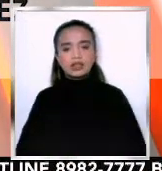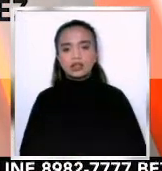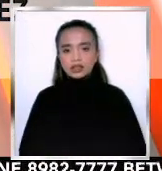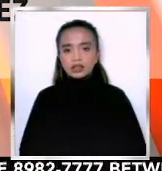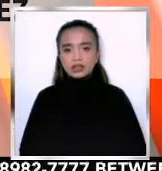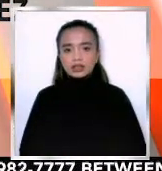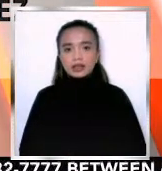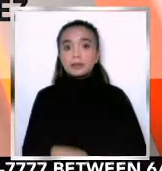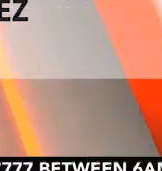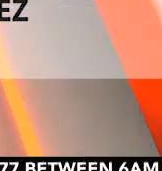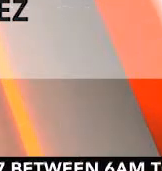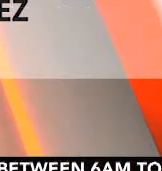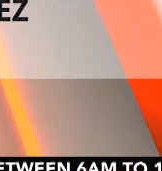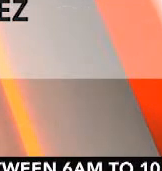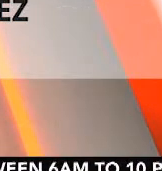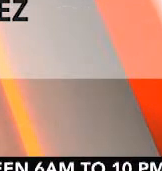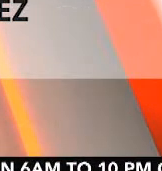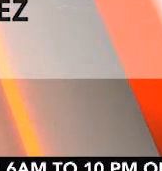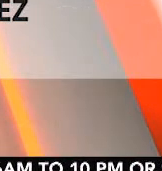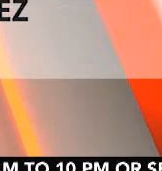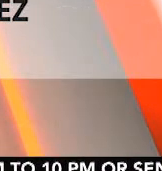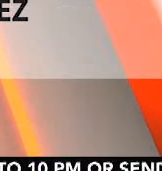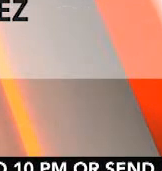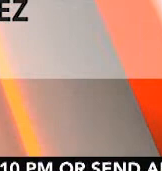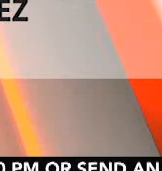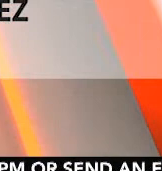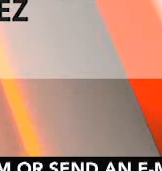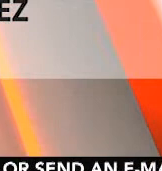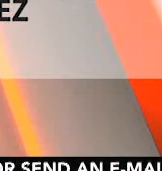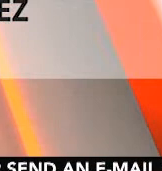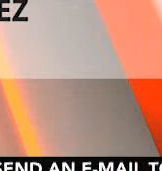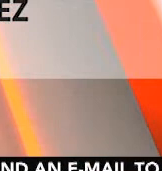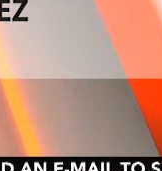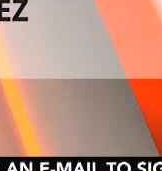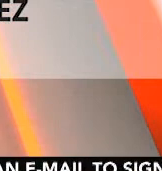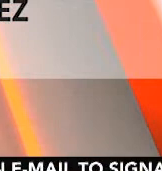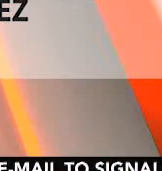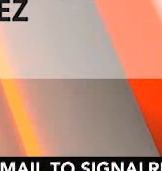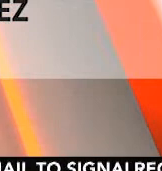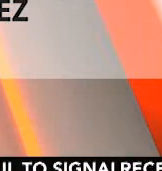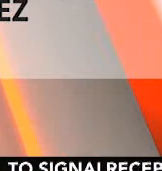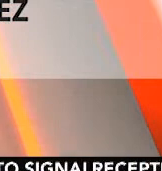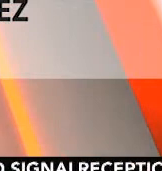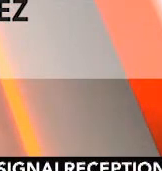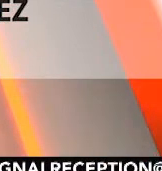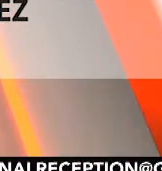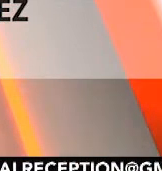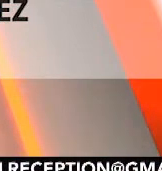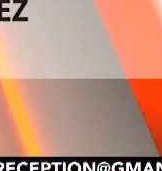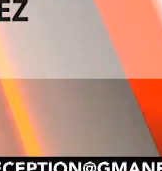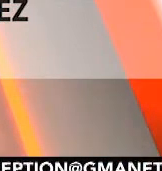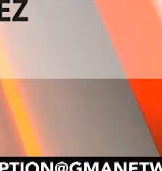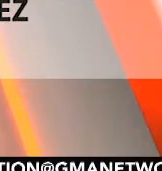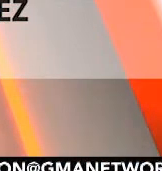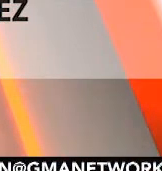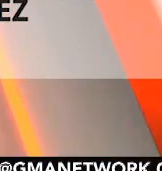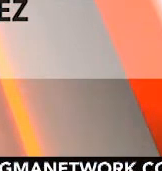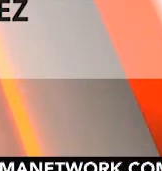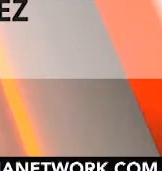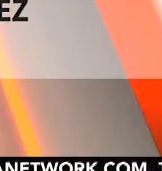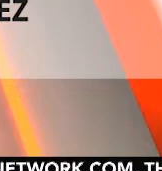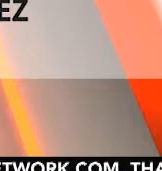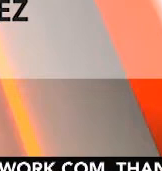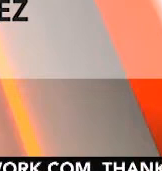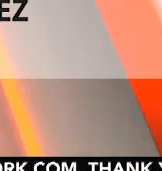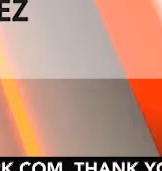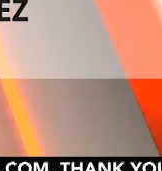ni Marcos na nagpa-interview si Marcos noong umaga at hapon ng January 6 kahit masama na umano ang kanyang pakiramdam. Noong